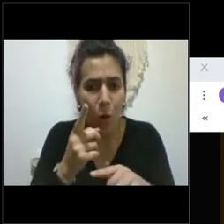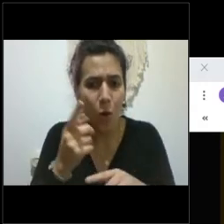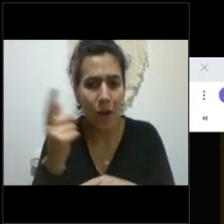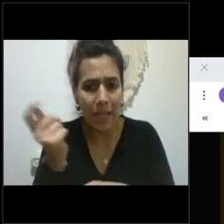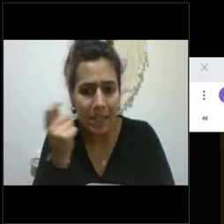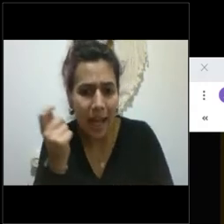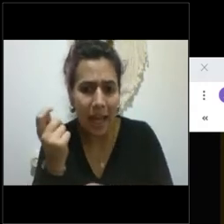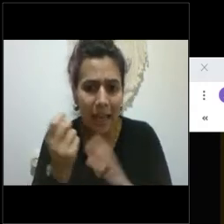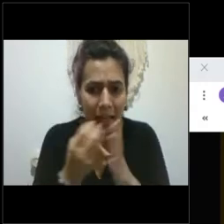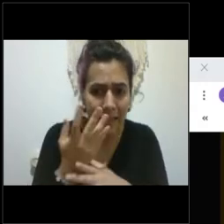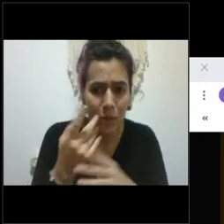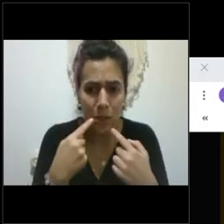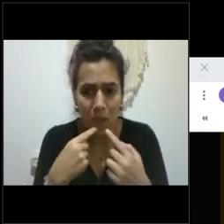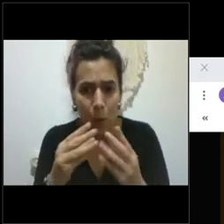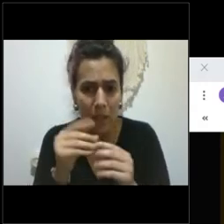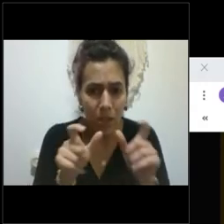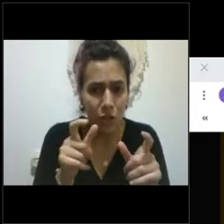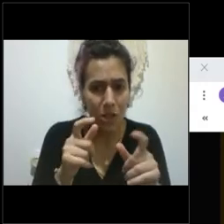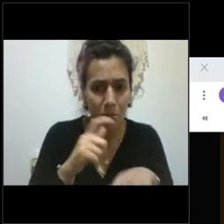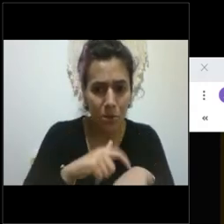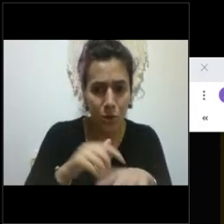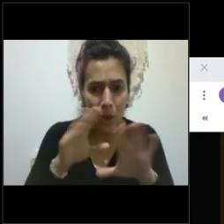בואו נמשיך עם השאלות, רגע.